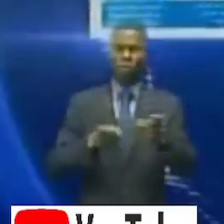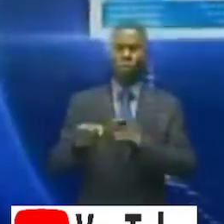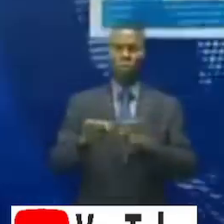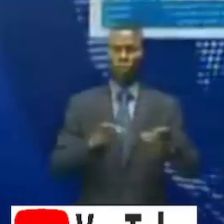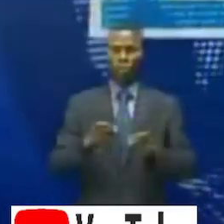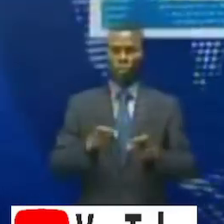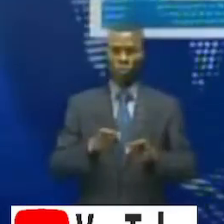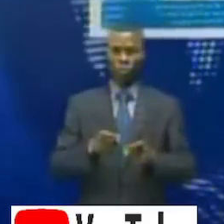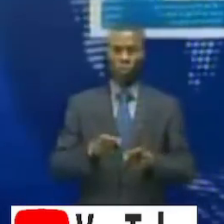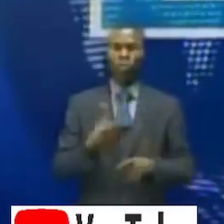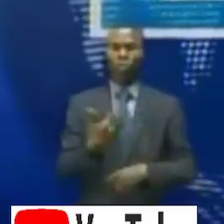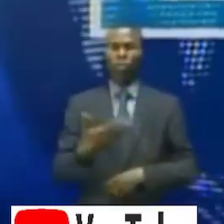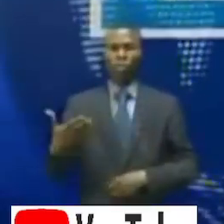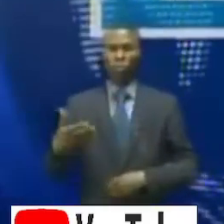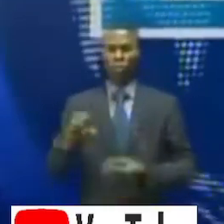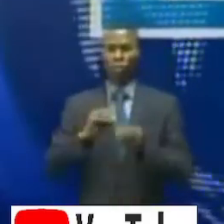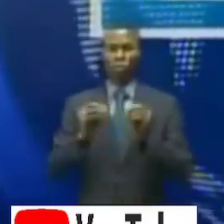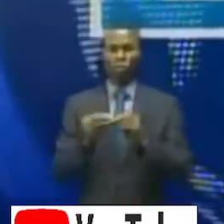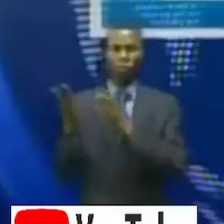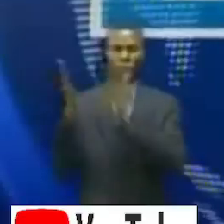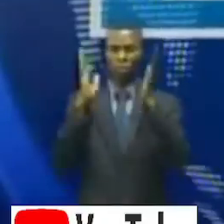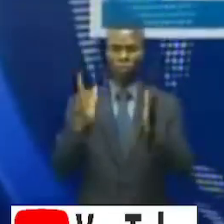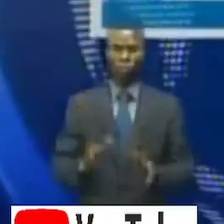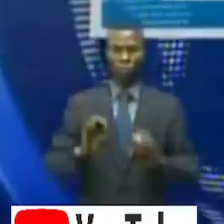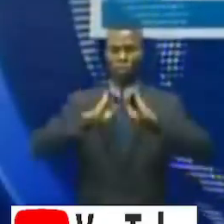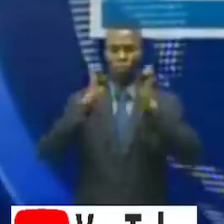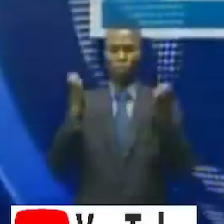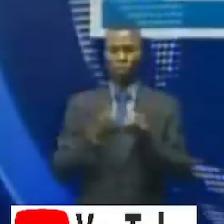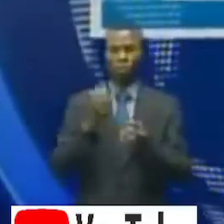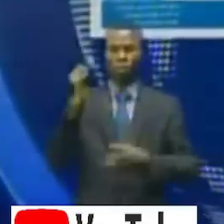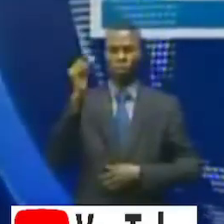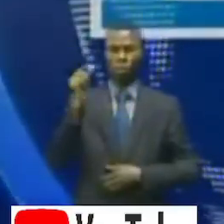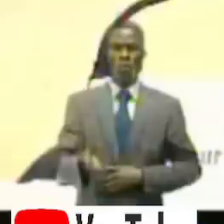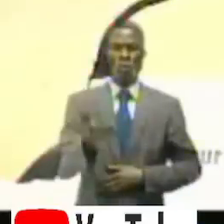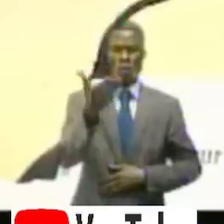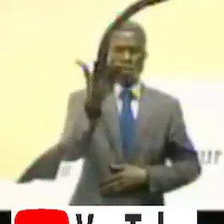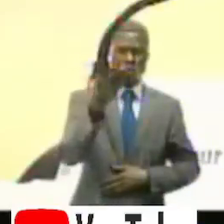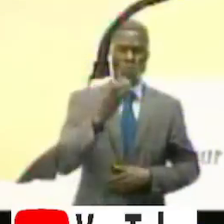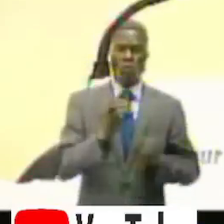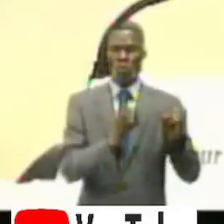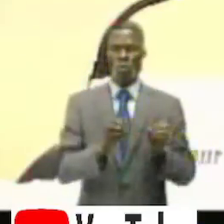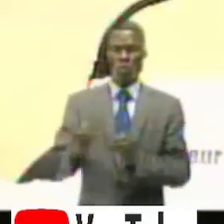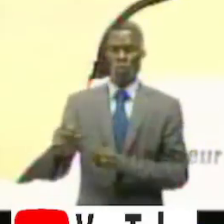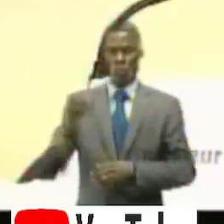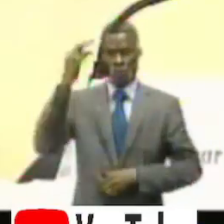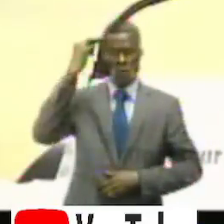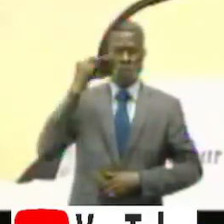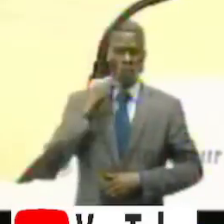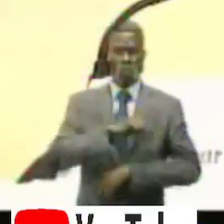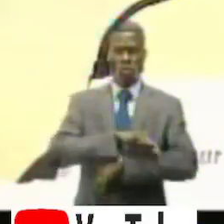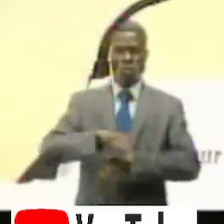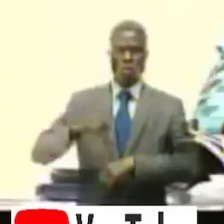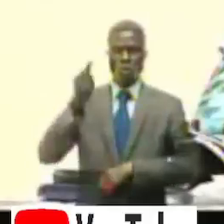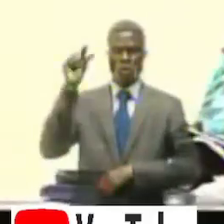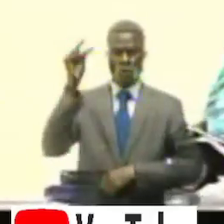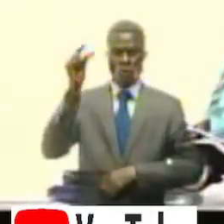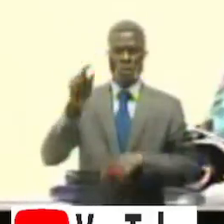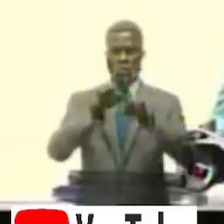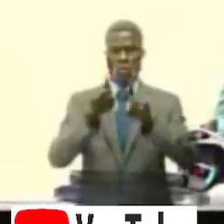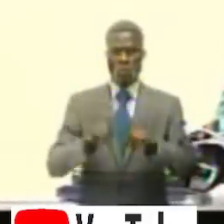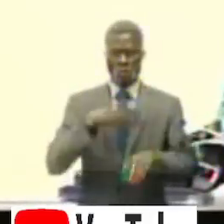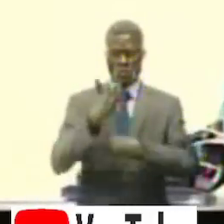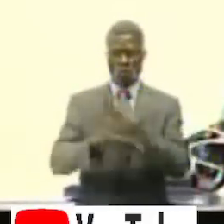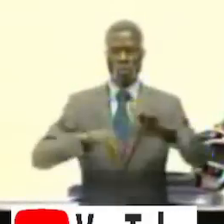de la dotation du chiffre d'affaires des entreprises minières. Reportage. Organisé par le ministère des Mines et celui des